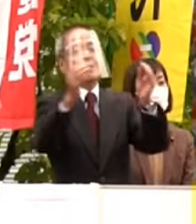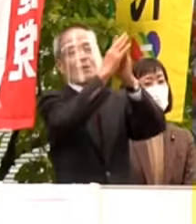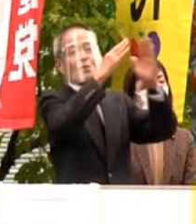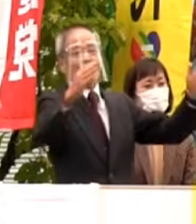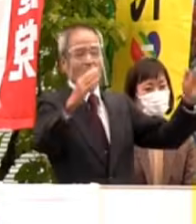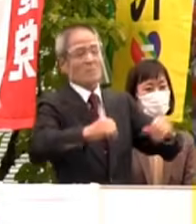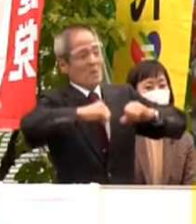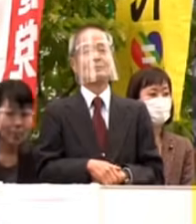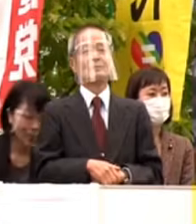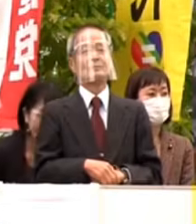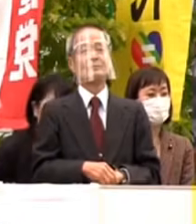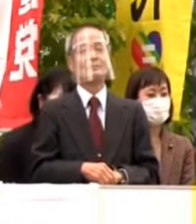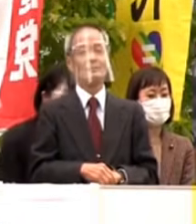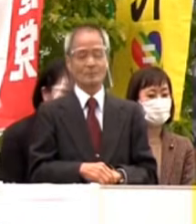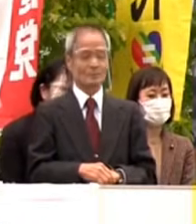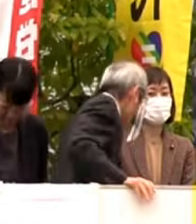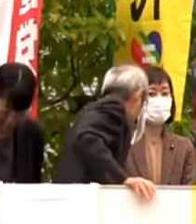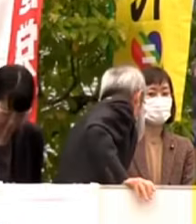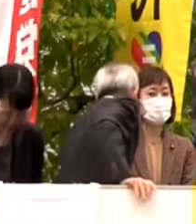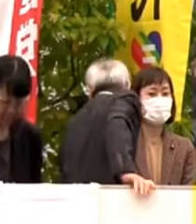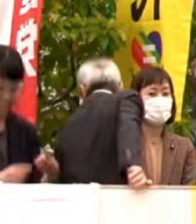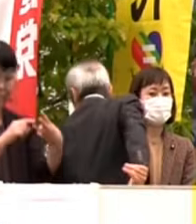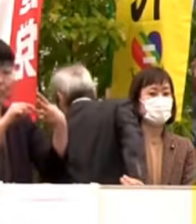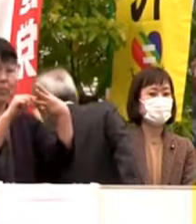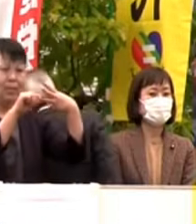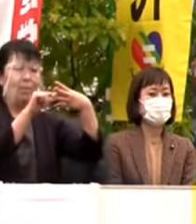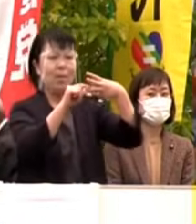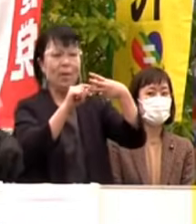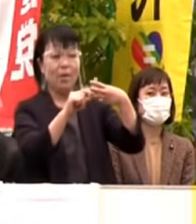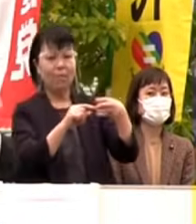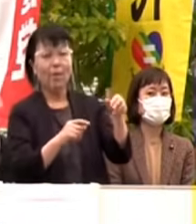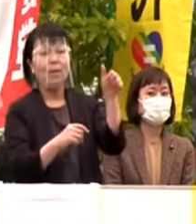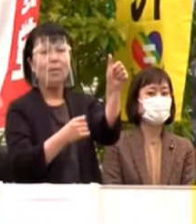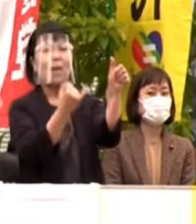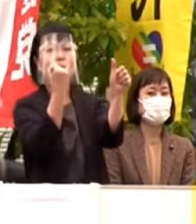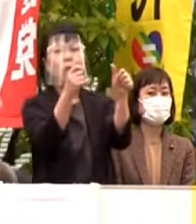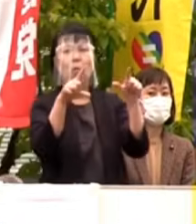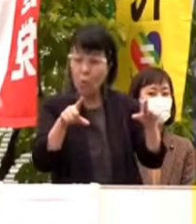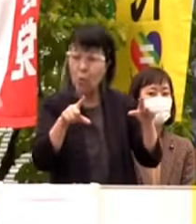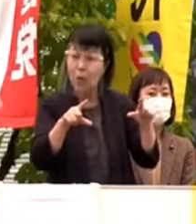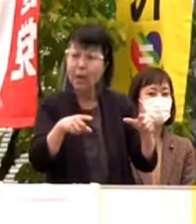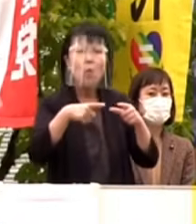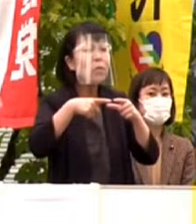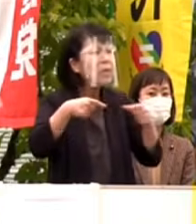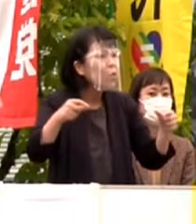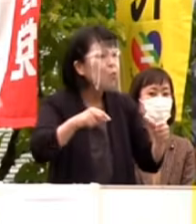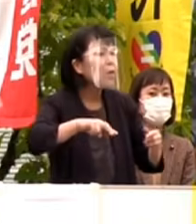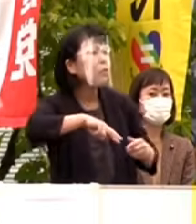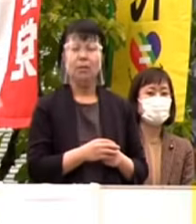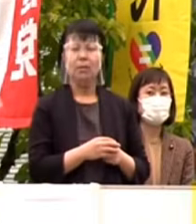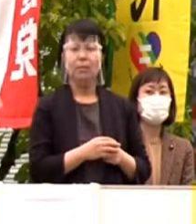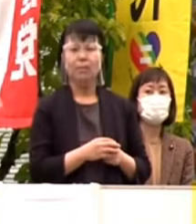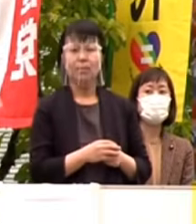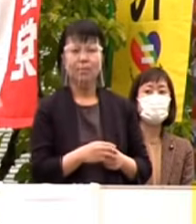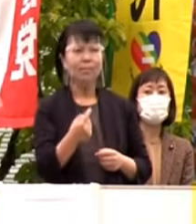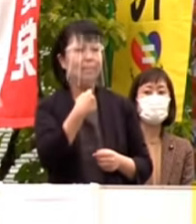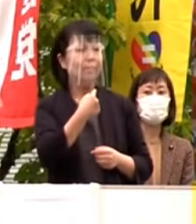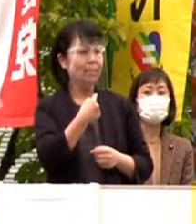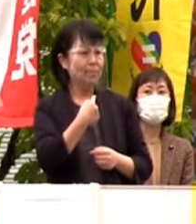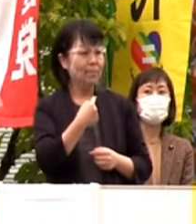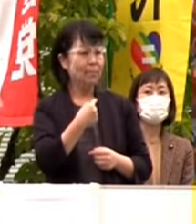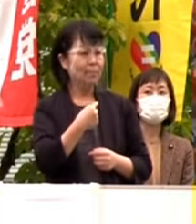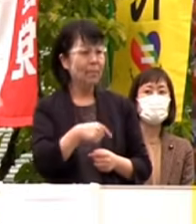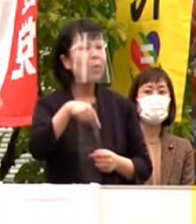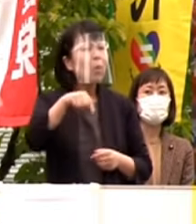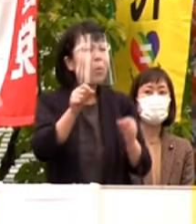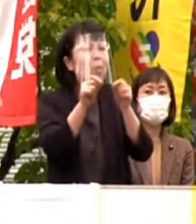か。第3はジェンダー平等の日本へのチェンジです。私は